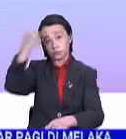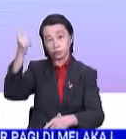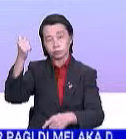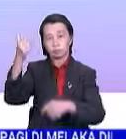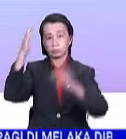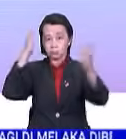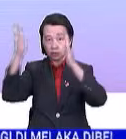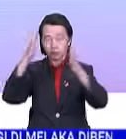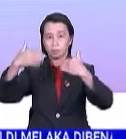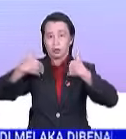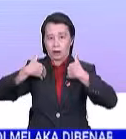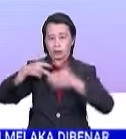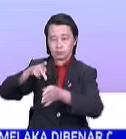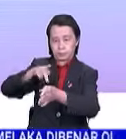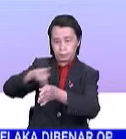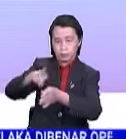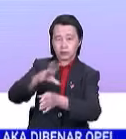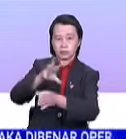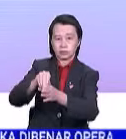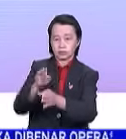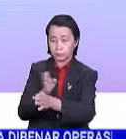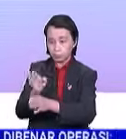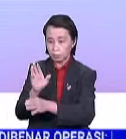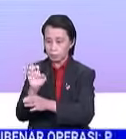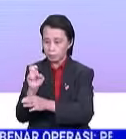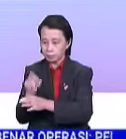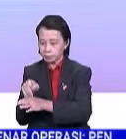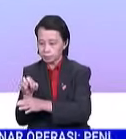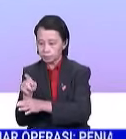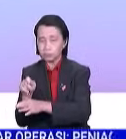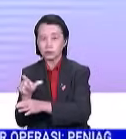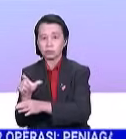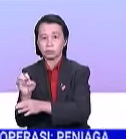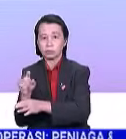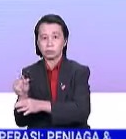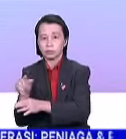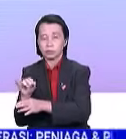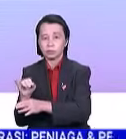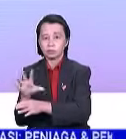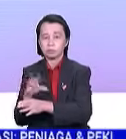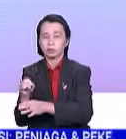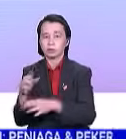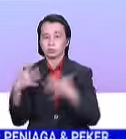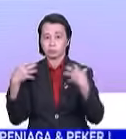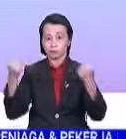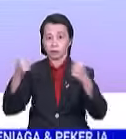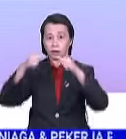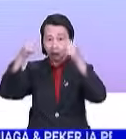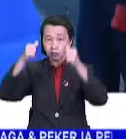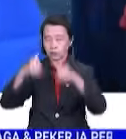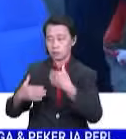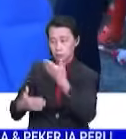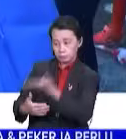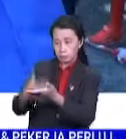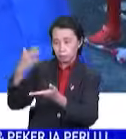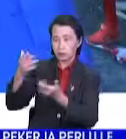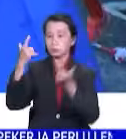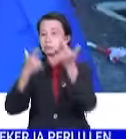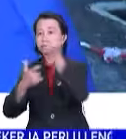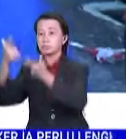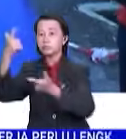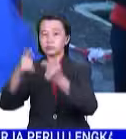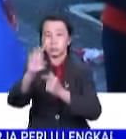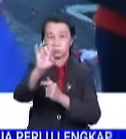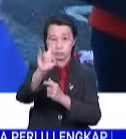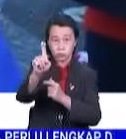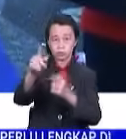negara mempunyai Pak Hari termasuk bidang epidemiologi dan kesehatan awam Beliau juga dijadwalkan membuat lawatan